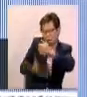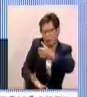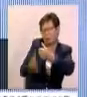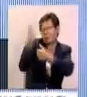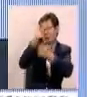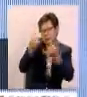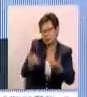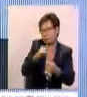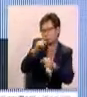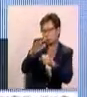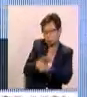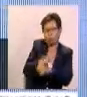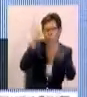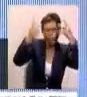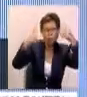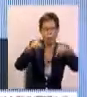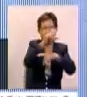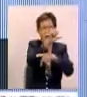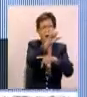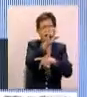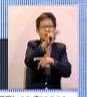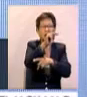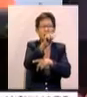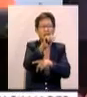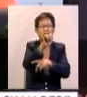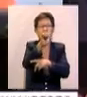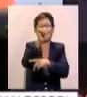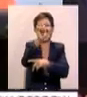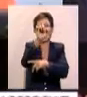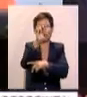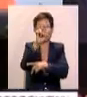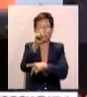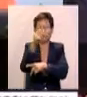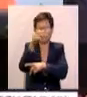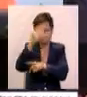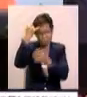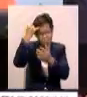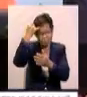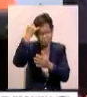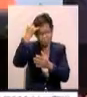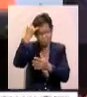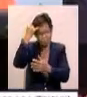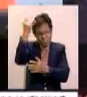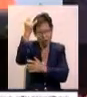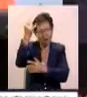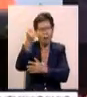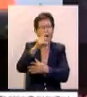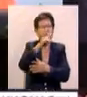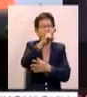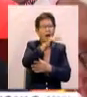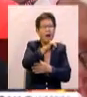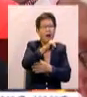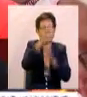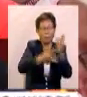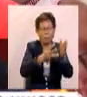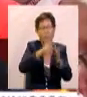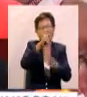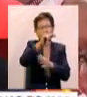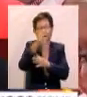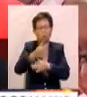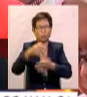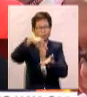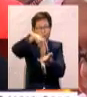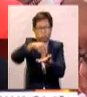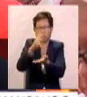ini. Presidennya SM Nasaruddin SM Nasimuddin berpendirian, MPM perlu menjadi sebuah NGO yang berdikari dengan